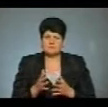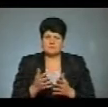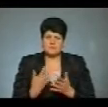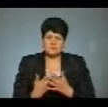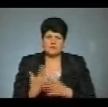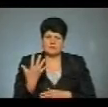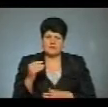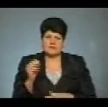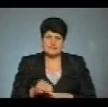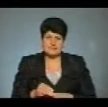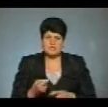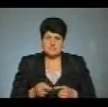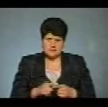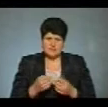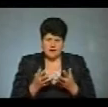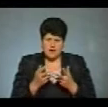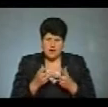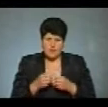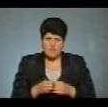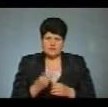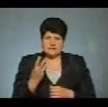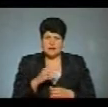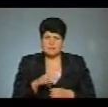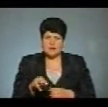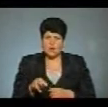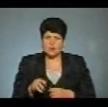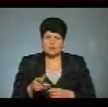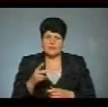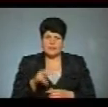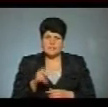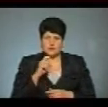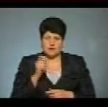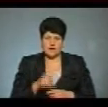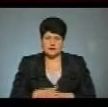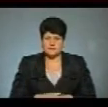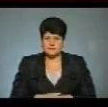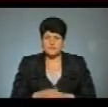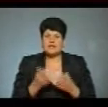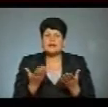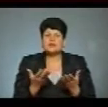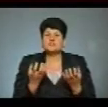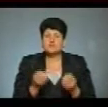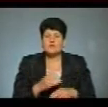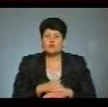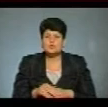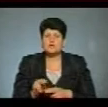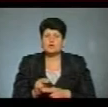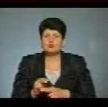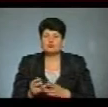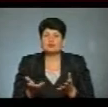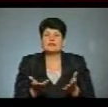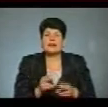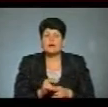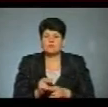5 тисяч. Це ми так розраховуємо десь на 3 мільйони на Лесі Українки. Які ще вулиці Тернополя ремонтують та де